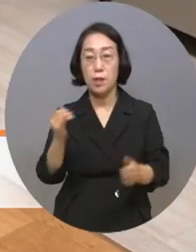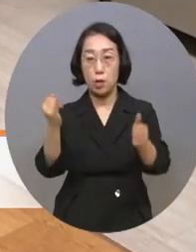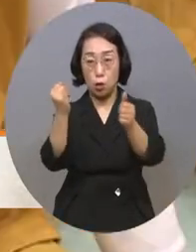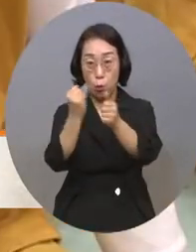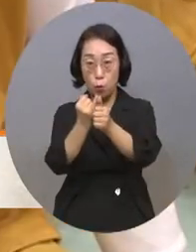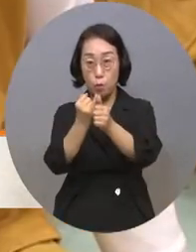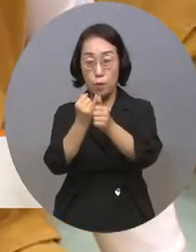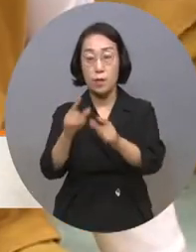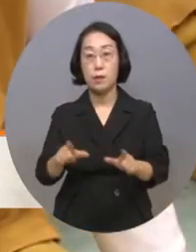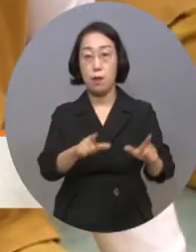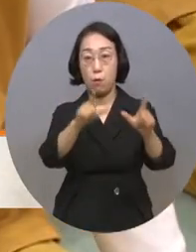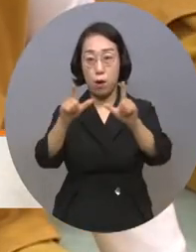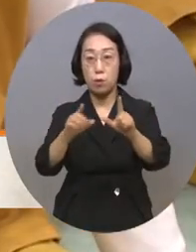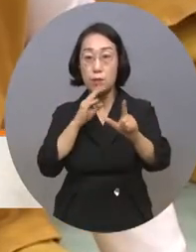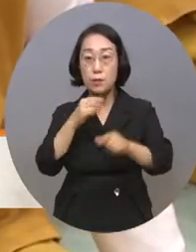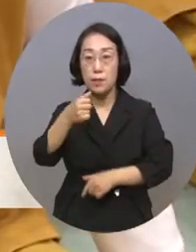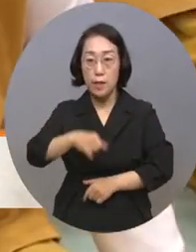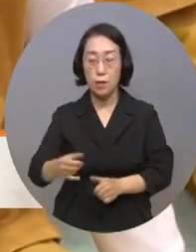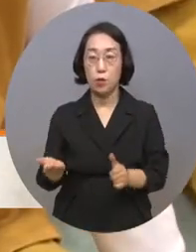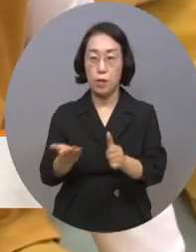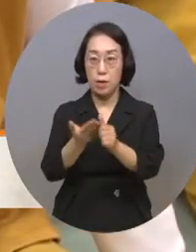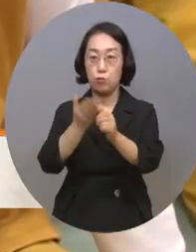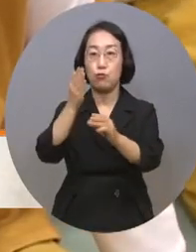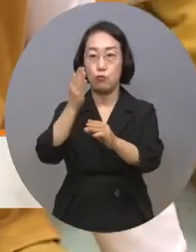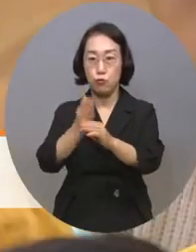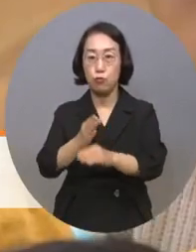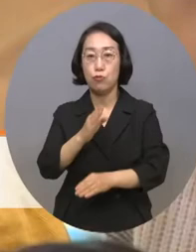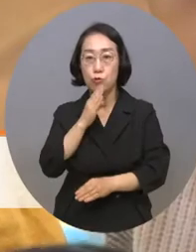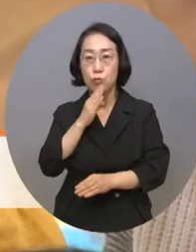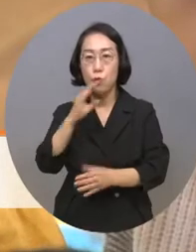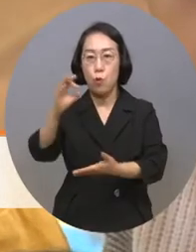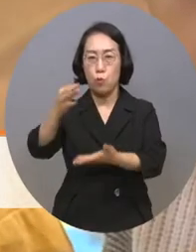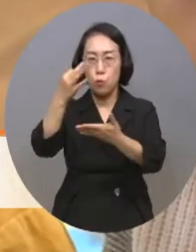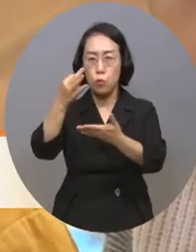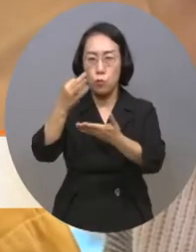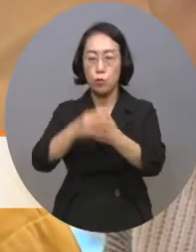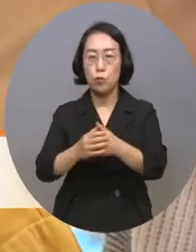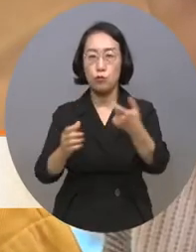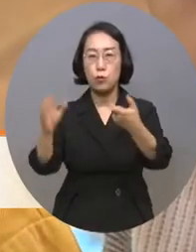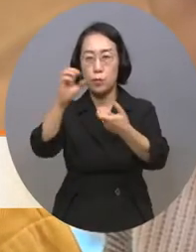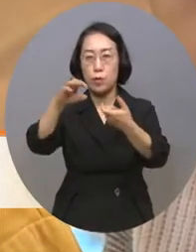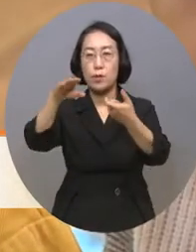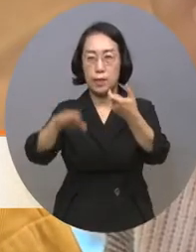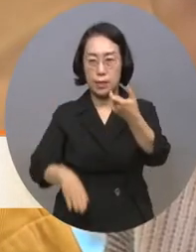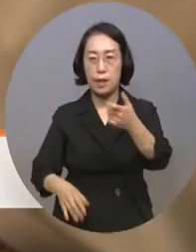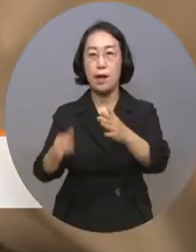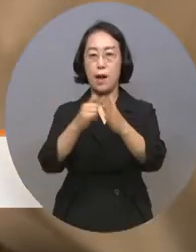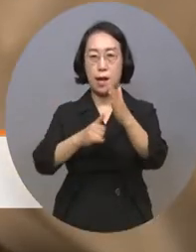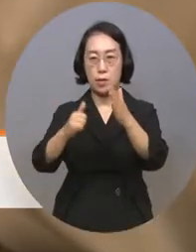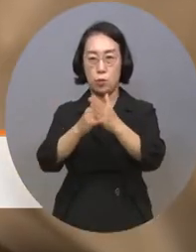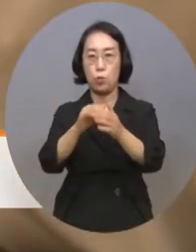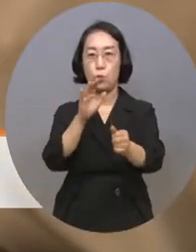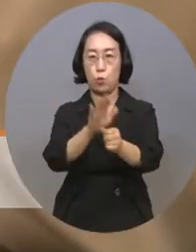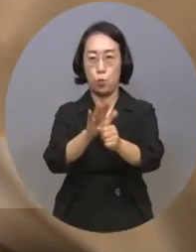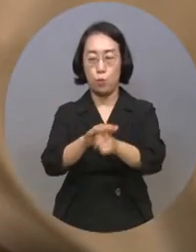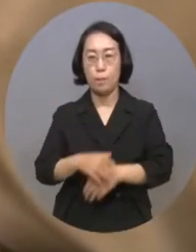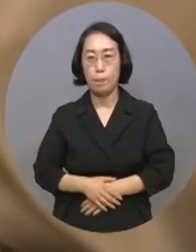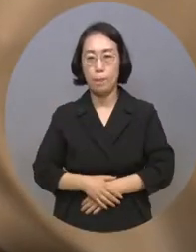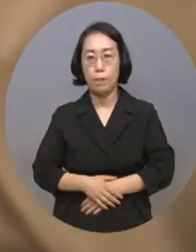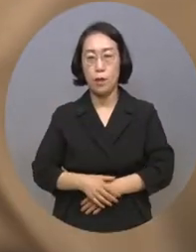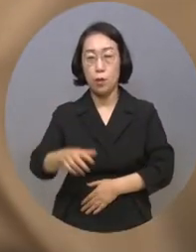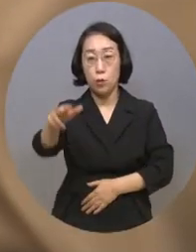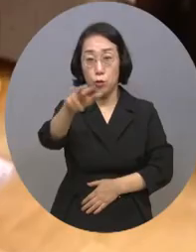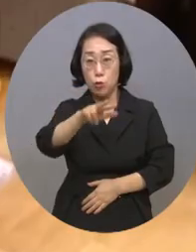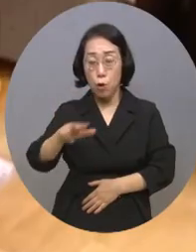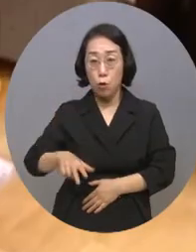유지하며 실제로 자녀를 양육하고 있는 중위소득 60% 이하 가구입니다 전국에 있는